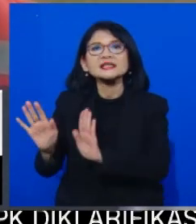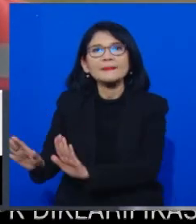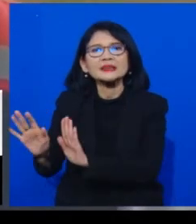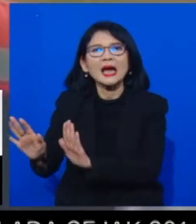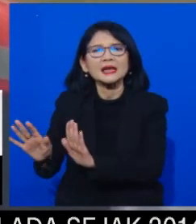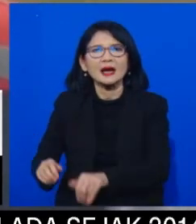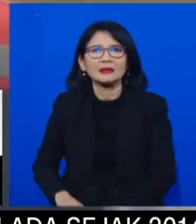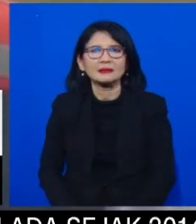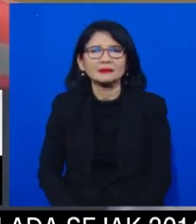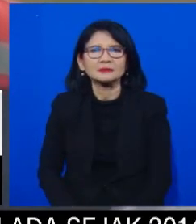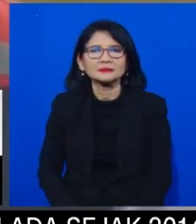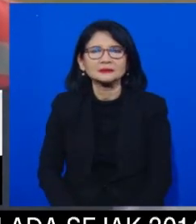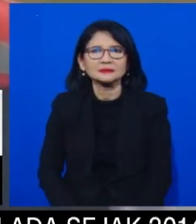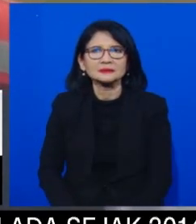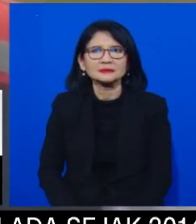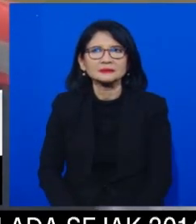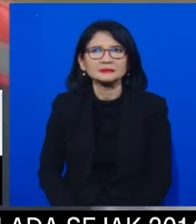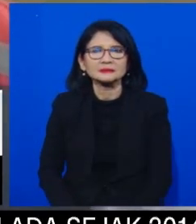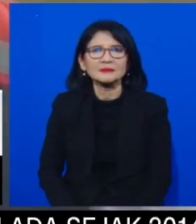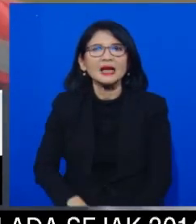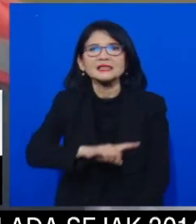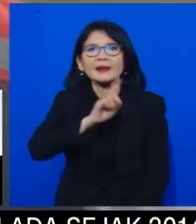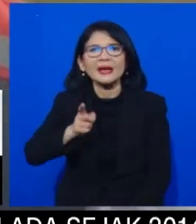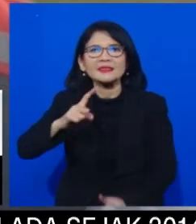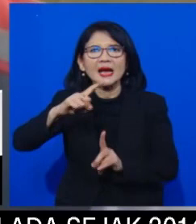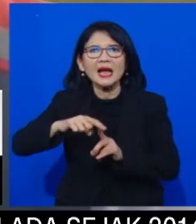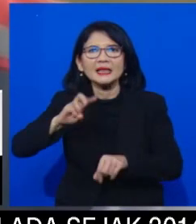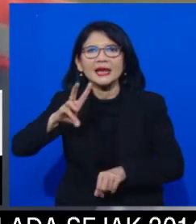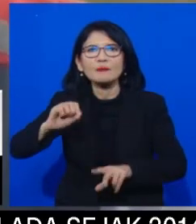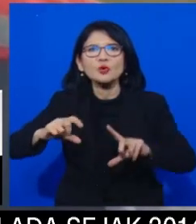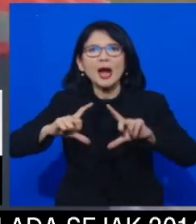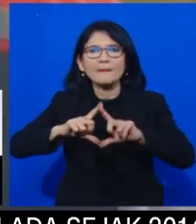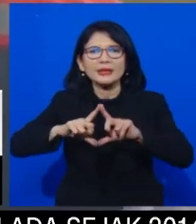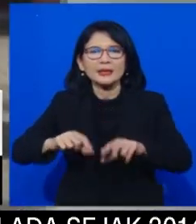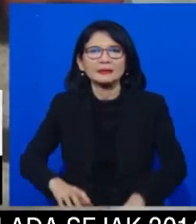operasional dan sampai dengan tanggal 30 April